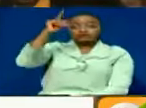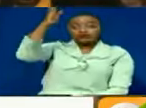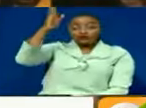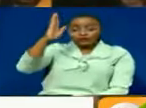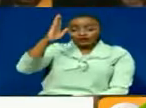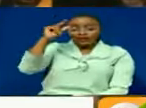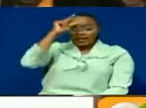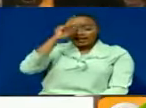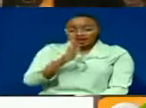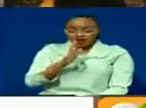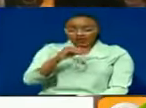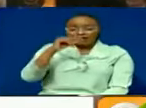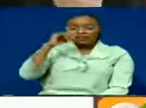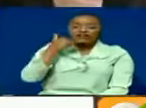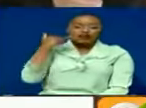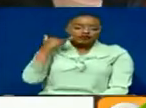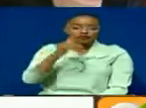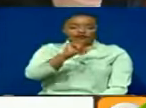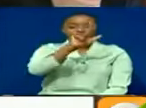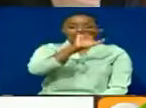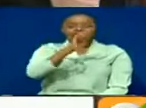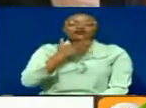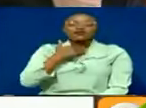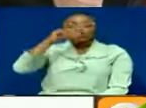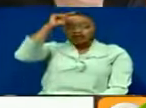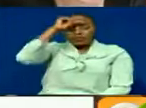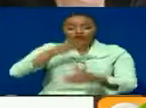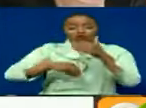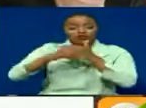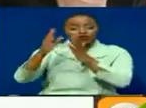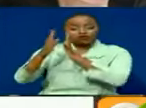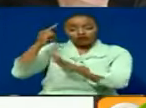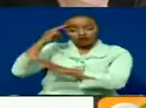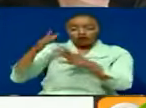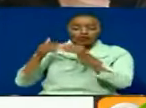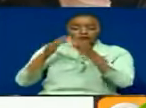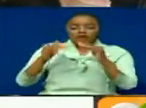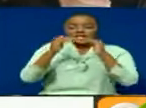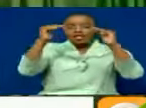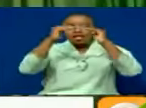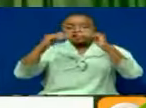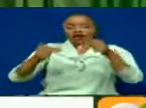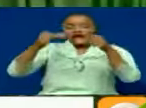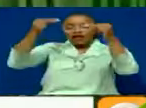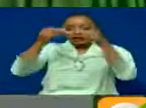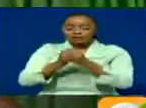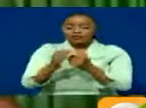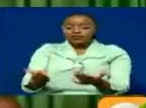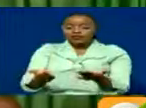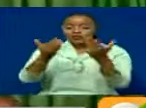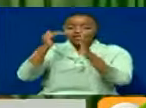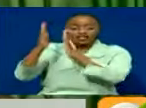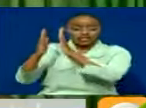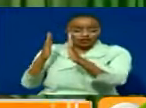Mungu. Gavana wa Nakuru Lee Kinyanjui akiitaka serikali kuongeza usalama wa viongozi wa ngazi za juu. Should be enhancing